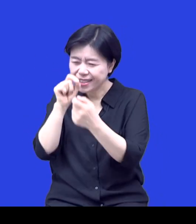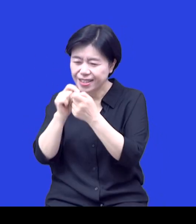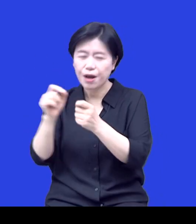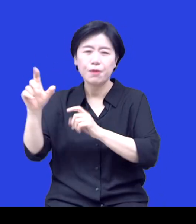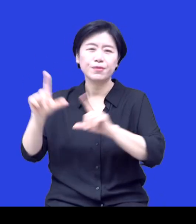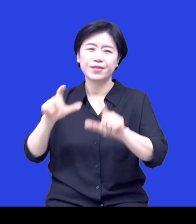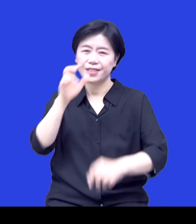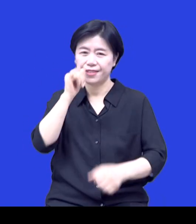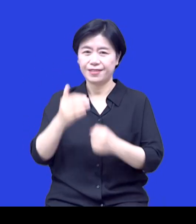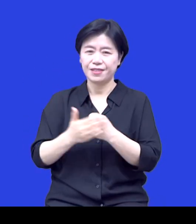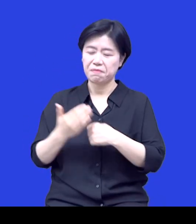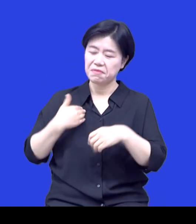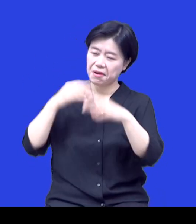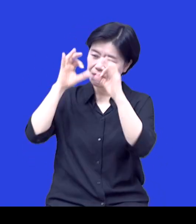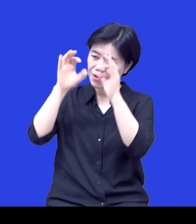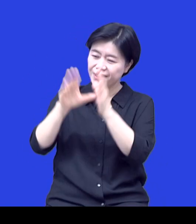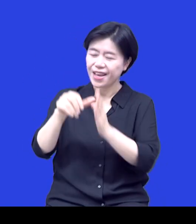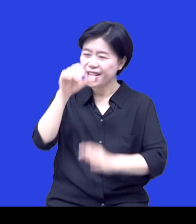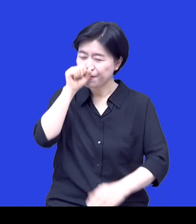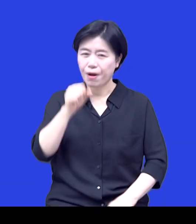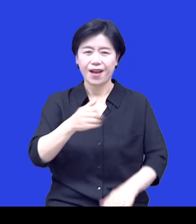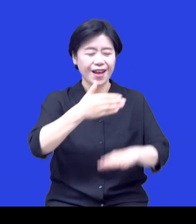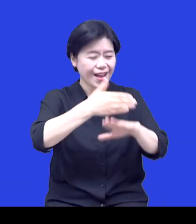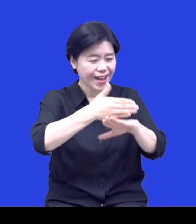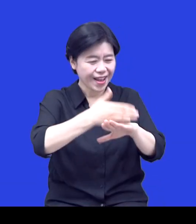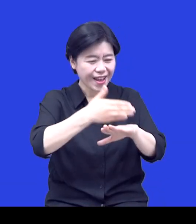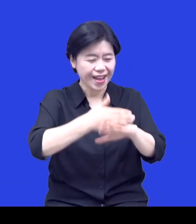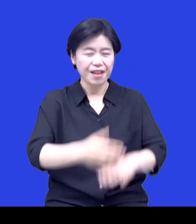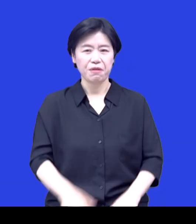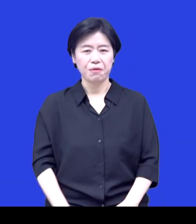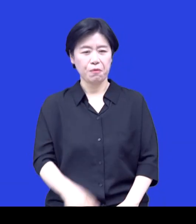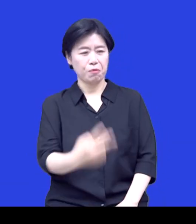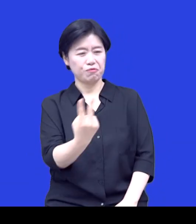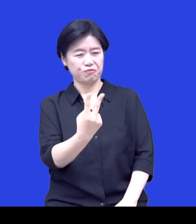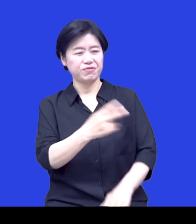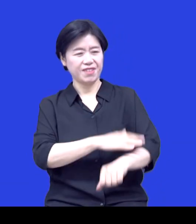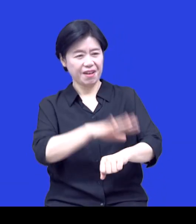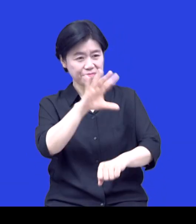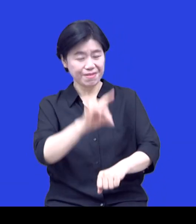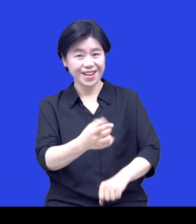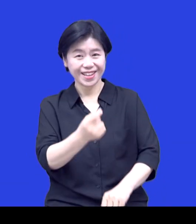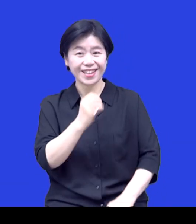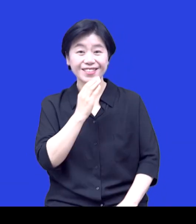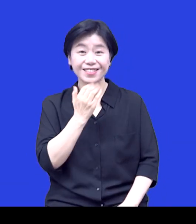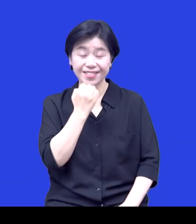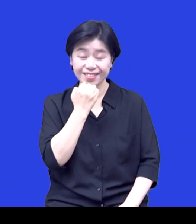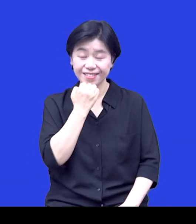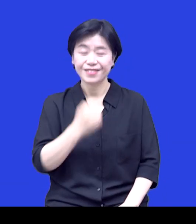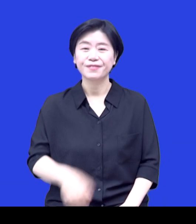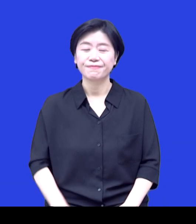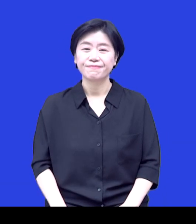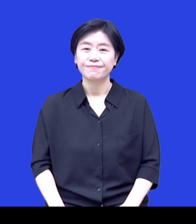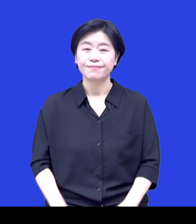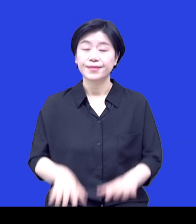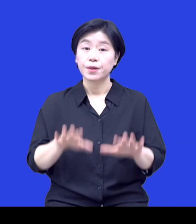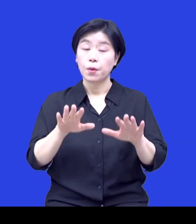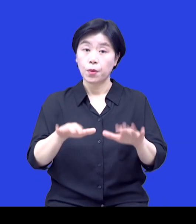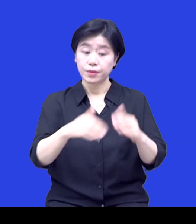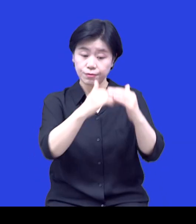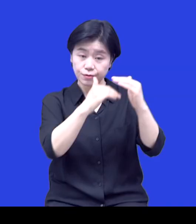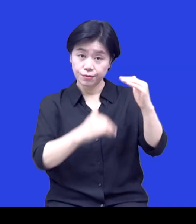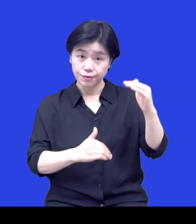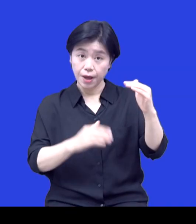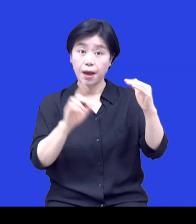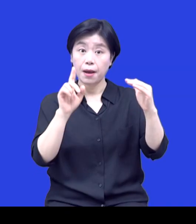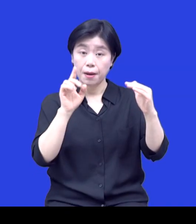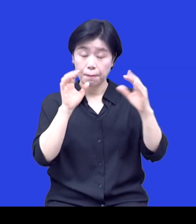제가 아주 그냥 좋아합니다. 감사합니다, 목사님. 아주 훈훈합니다. 네네. 목사님, 그 우리 작가랑 한 인터뷰를 보니까 네. 목사님과 저는